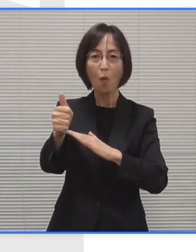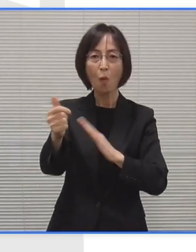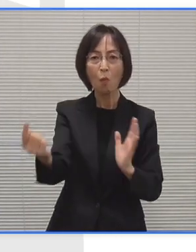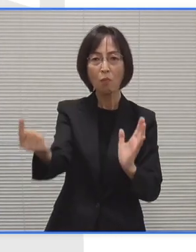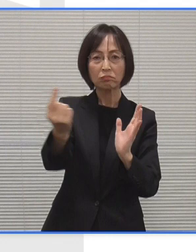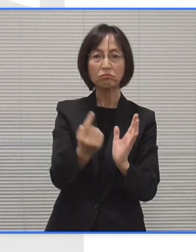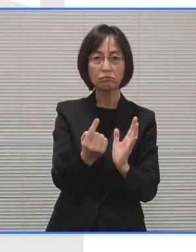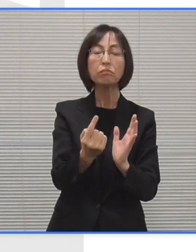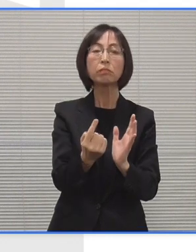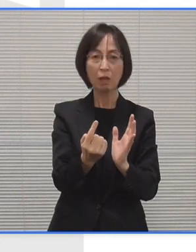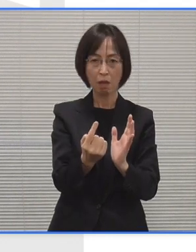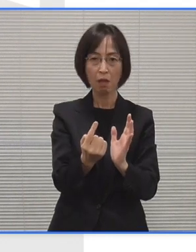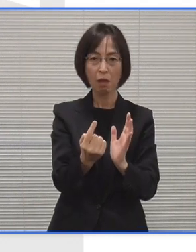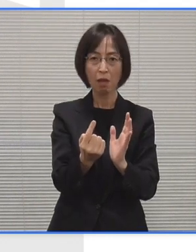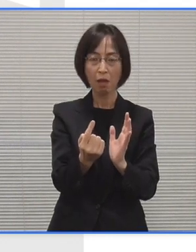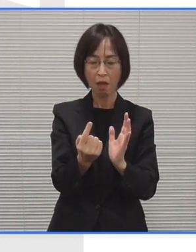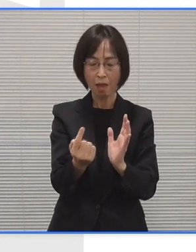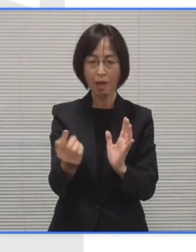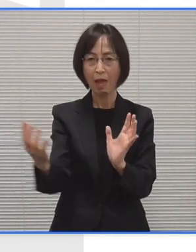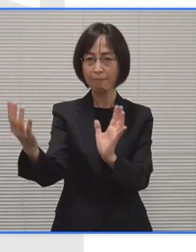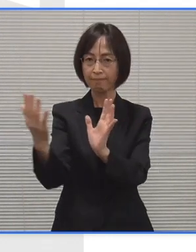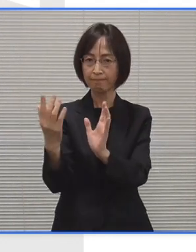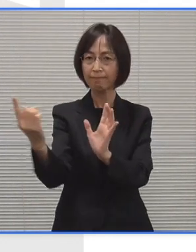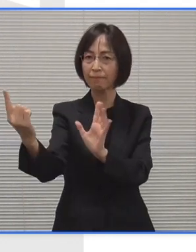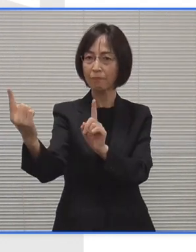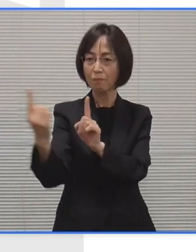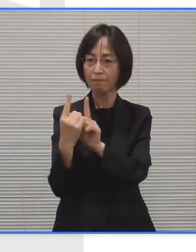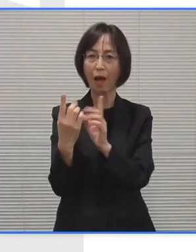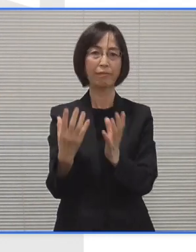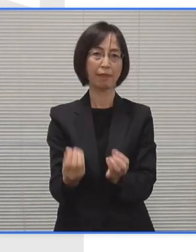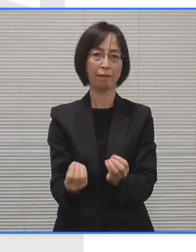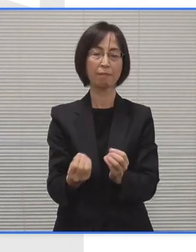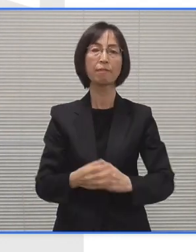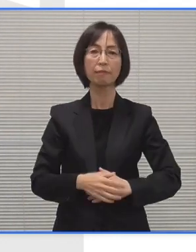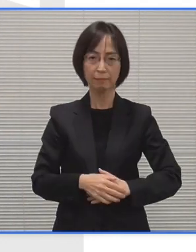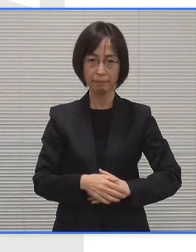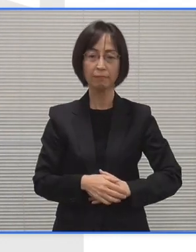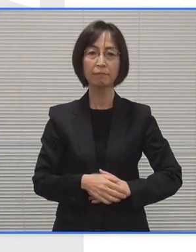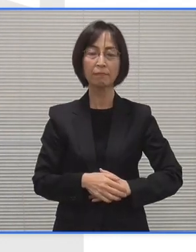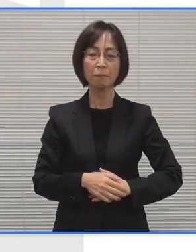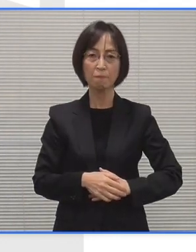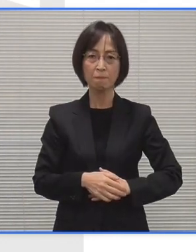して、お会いをしたところでございます。で、